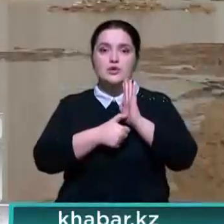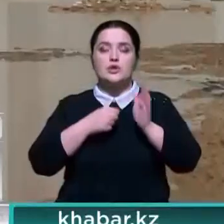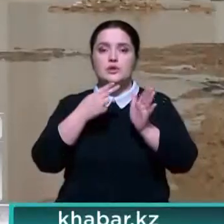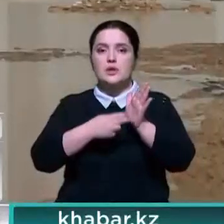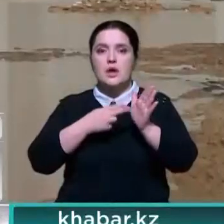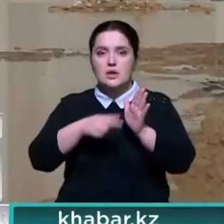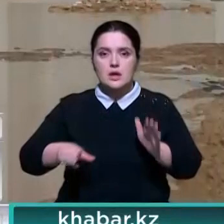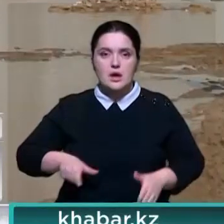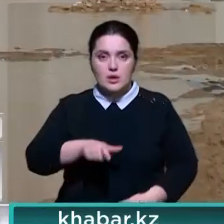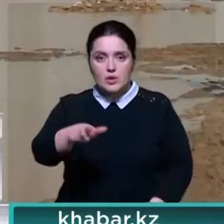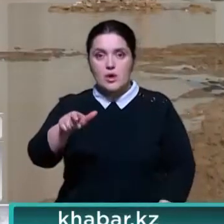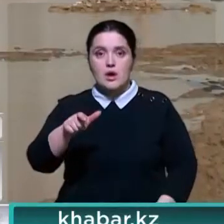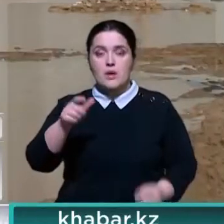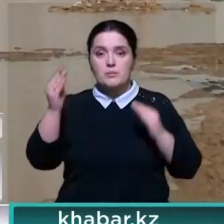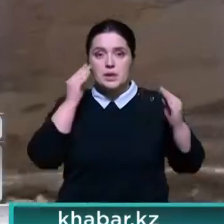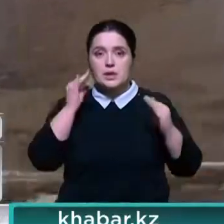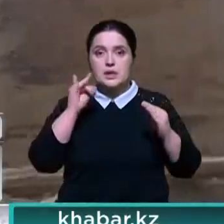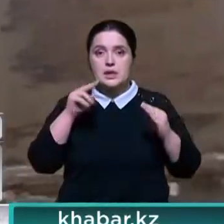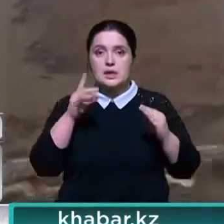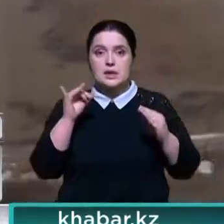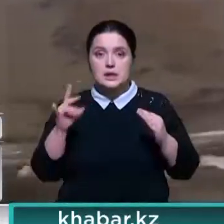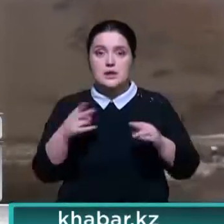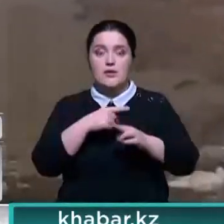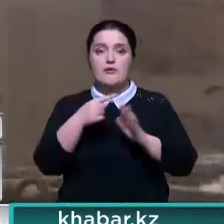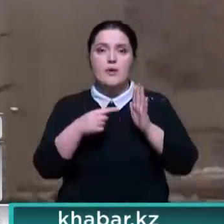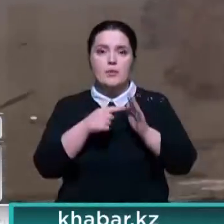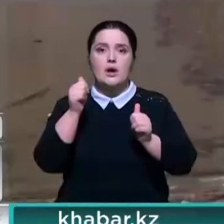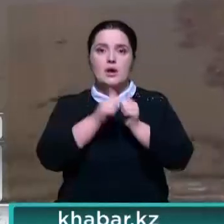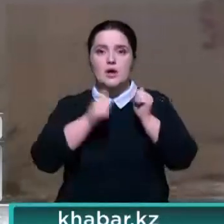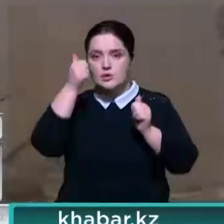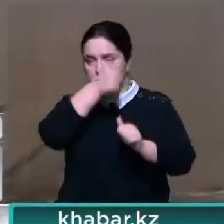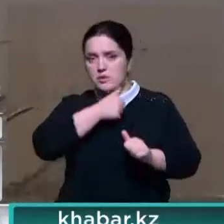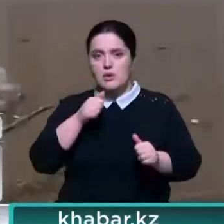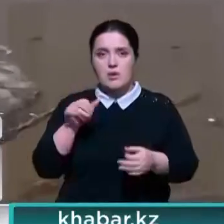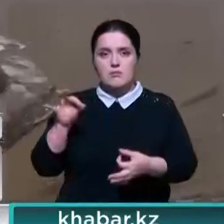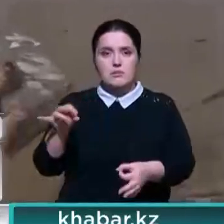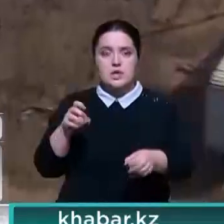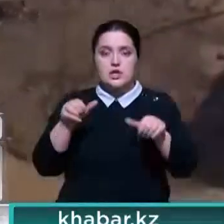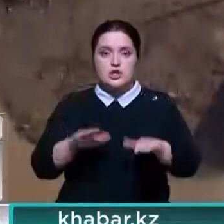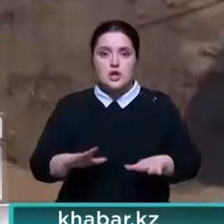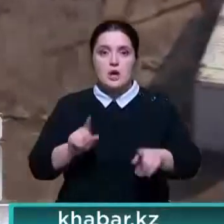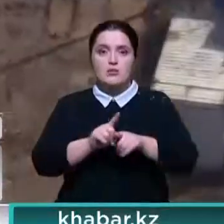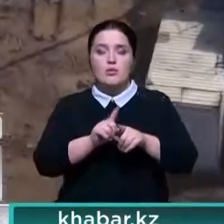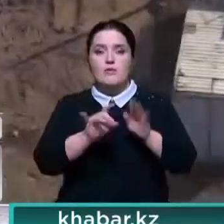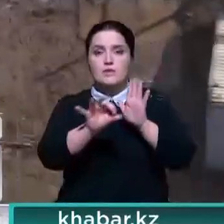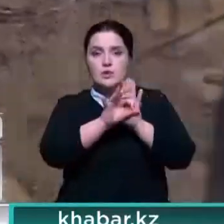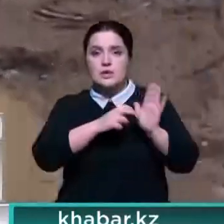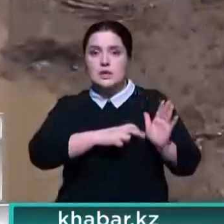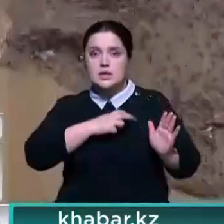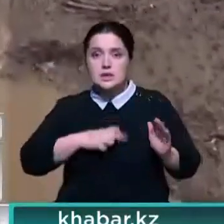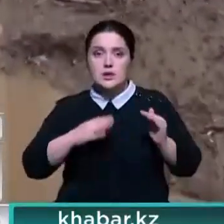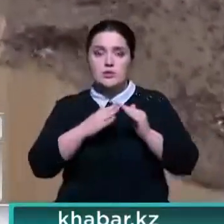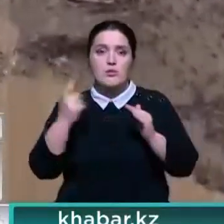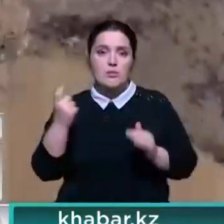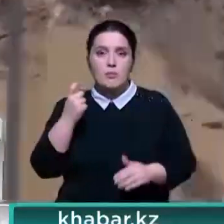600 железных дорог. Вот только, по мнению Ильина, вопросы из года в год не решают. В зоне риска также и домовладения,